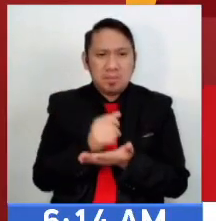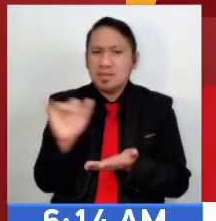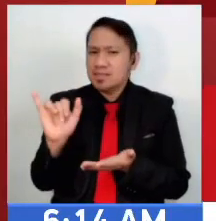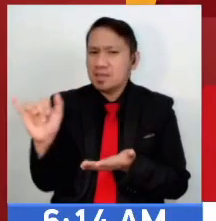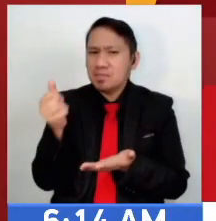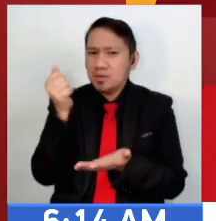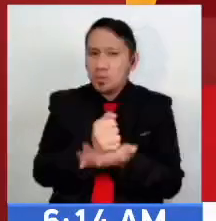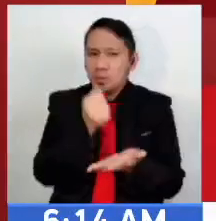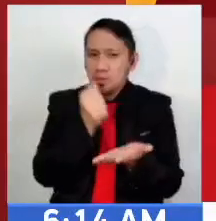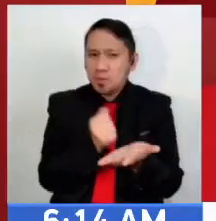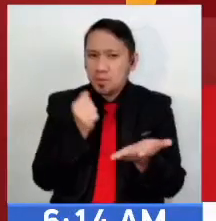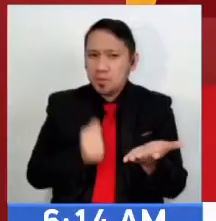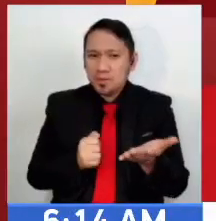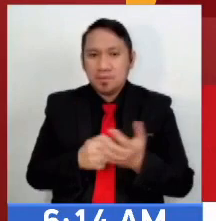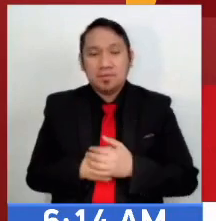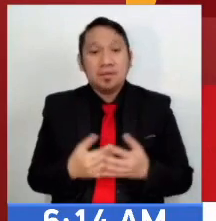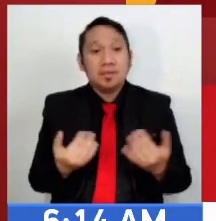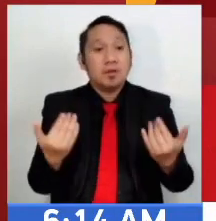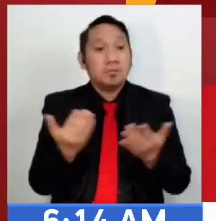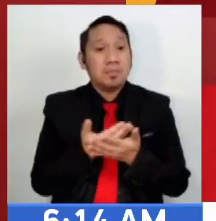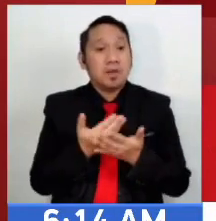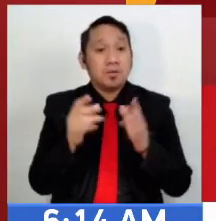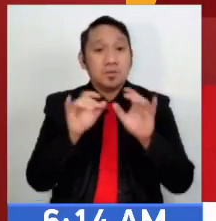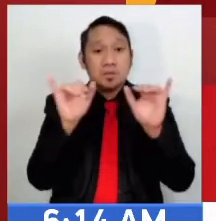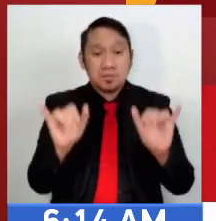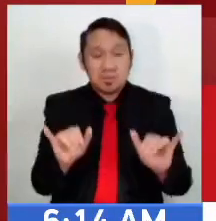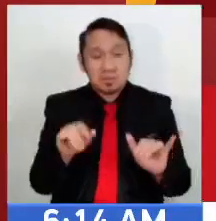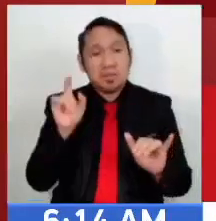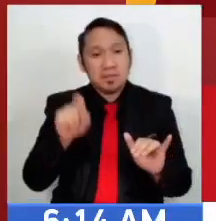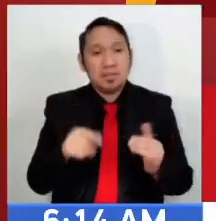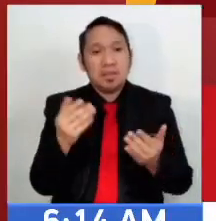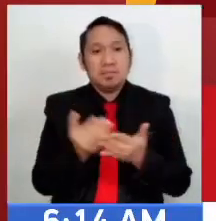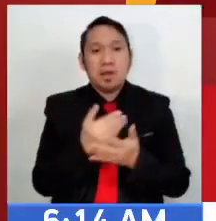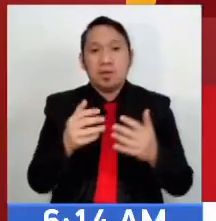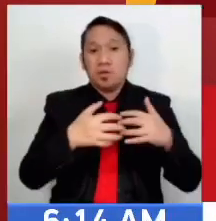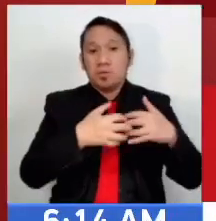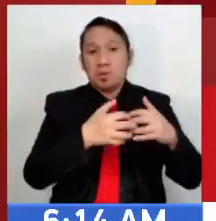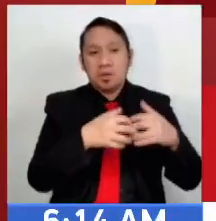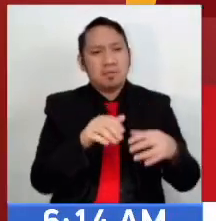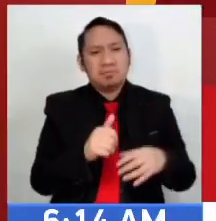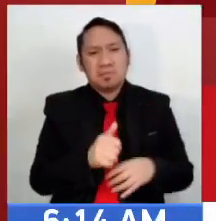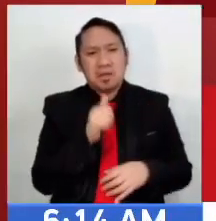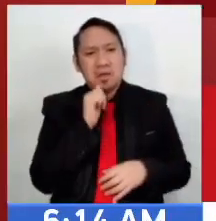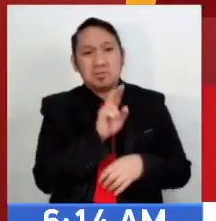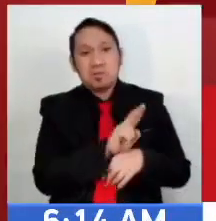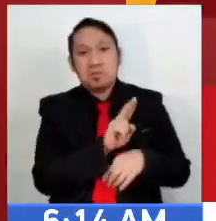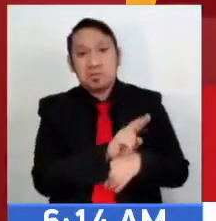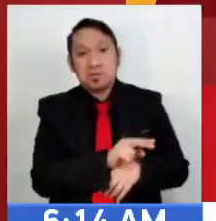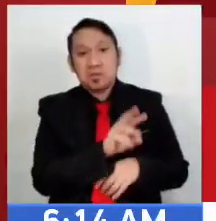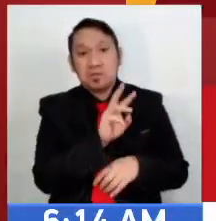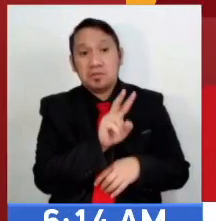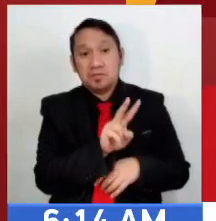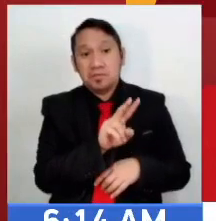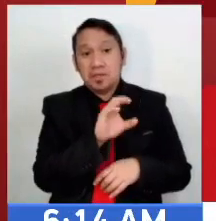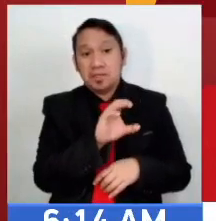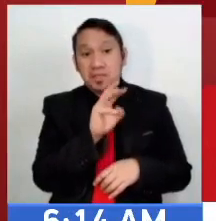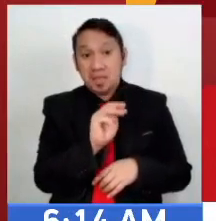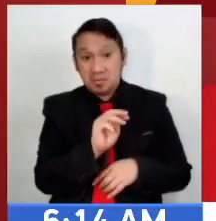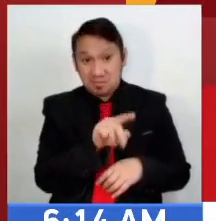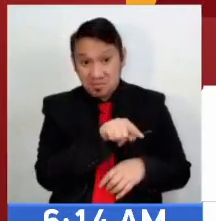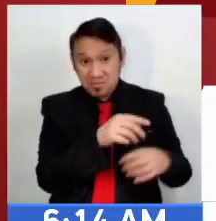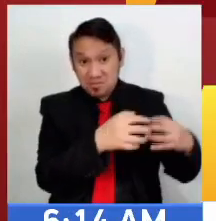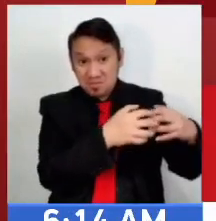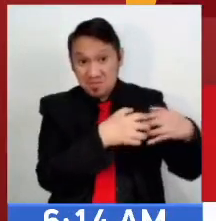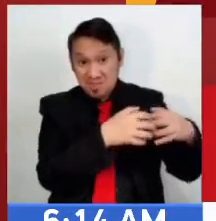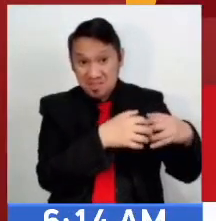dahil may bagong sistema, may bago ring makina. Ayaw na raw nilang gamitin ang VCM o vote counting machine na ginamit noong 2022. Lalo't